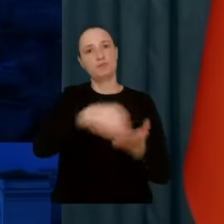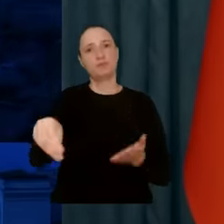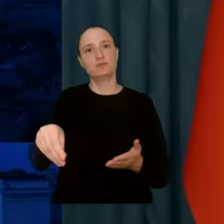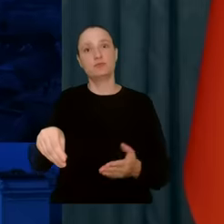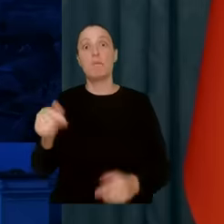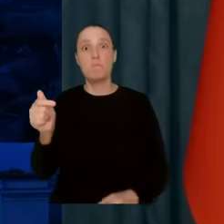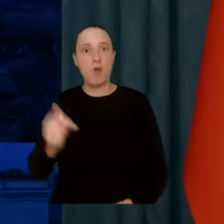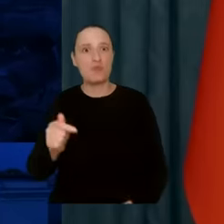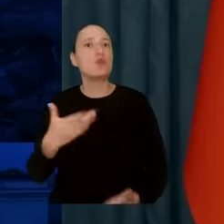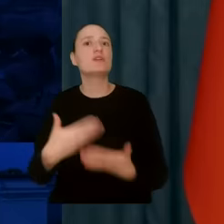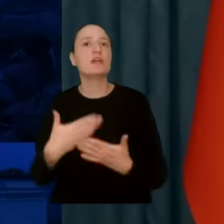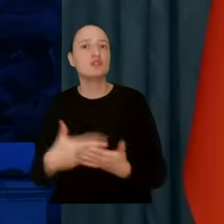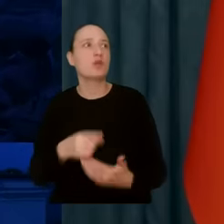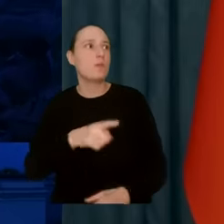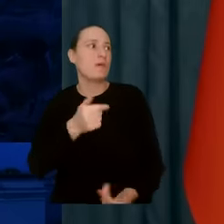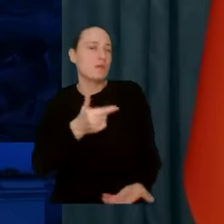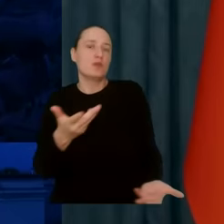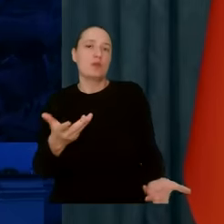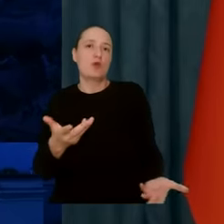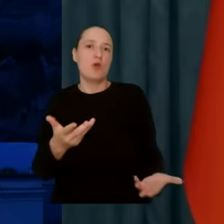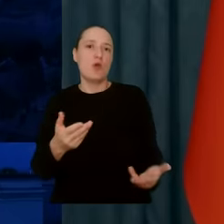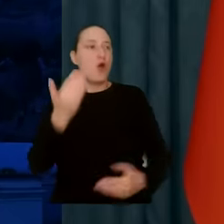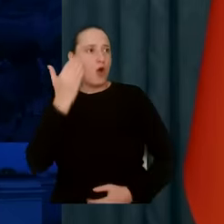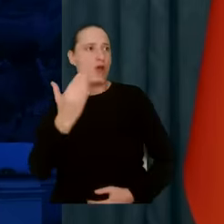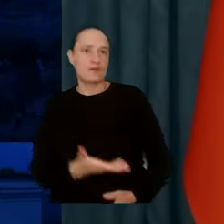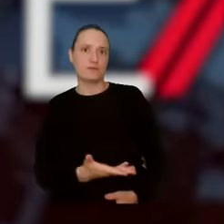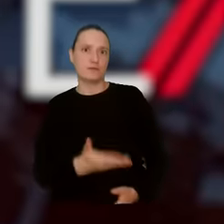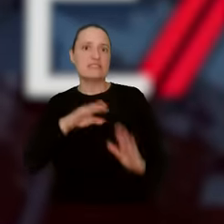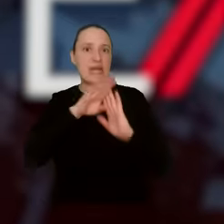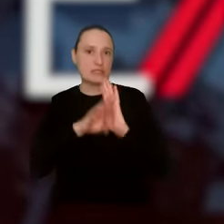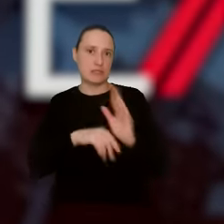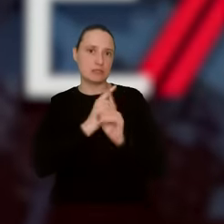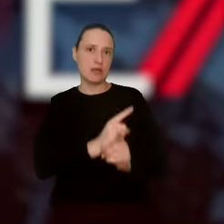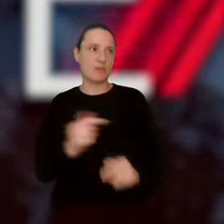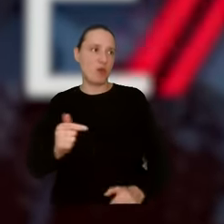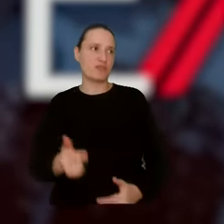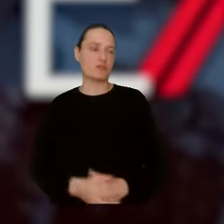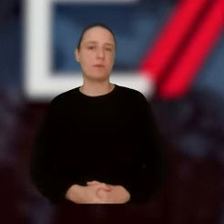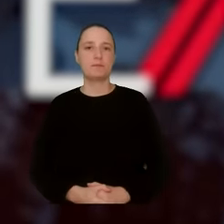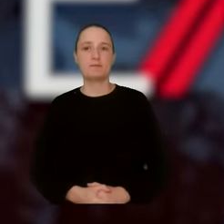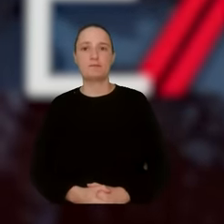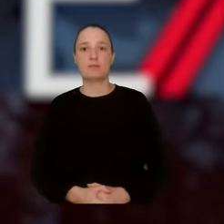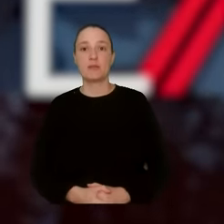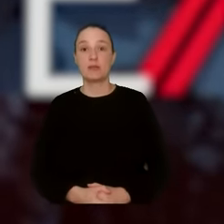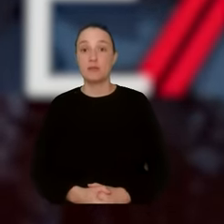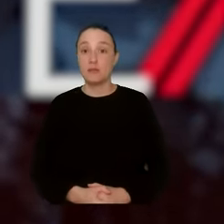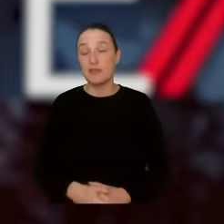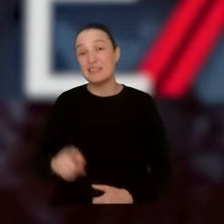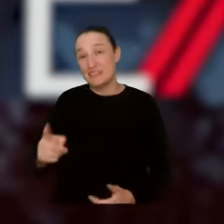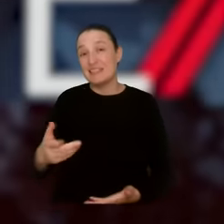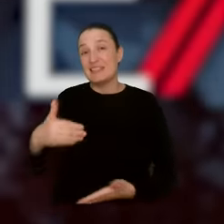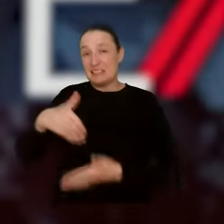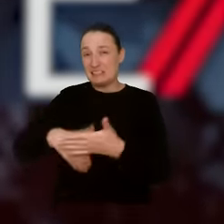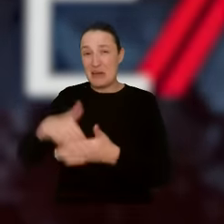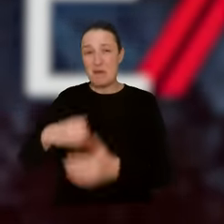dla przyzwoitości, dla zachowania zasad. Słoń w składzie porcelany to w porównaniu do